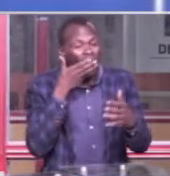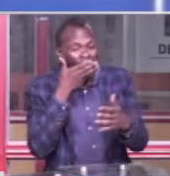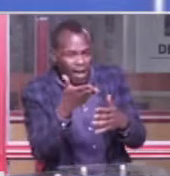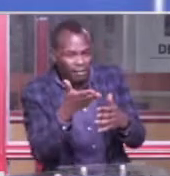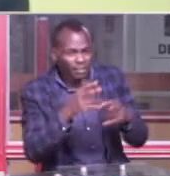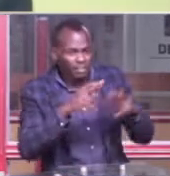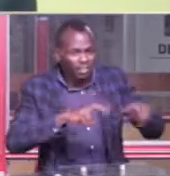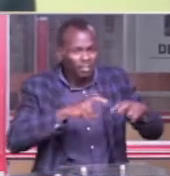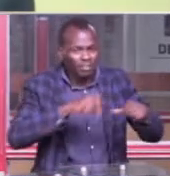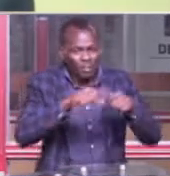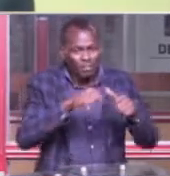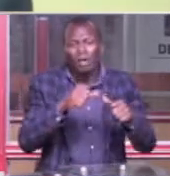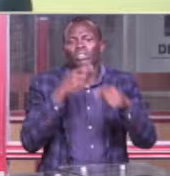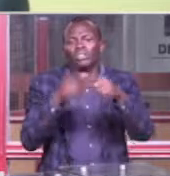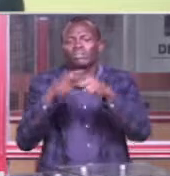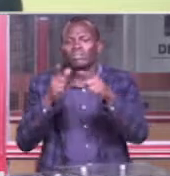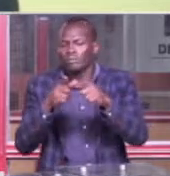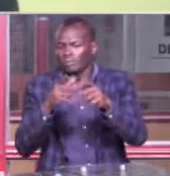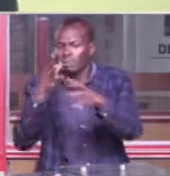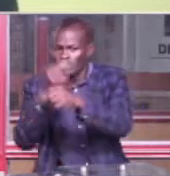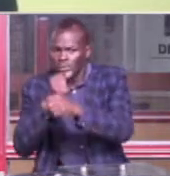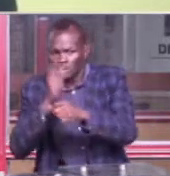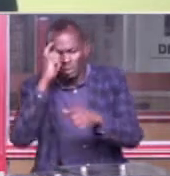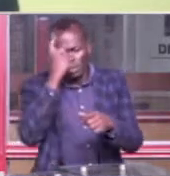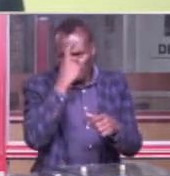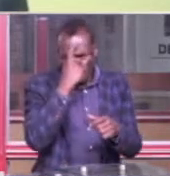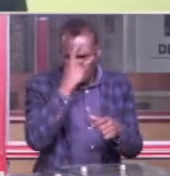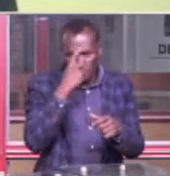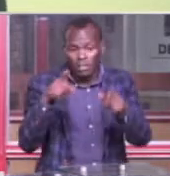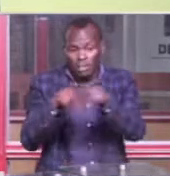byonna. Ebitongole bya gavumenti ebivunaanyizibwa bwe biba nga nibyo